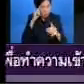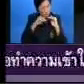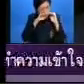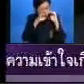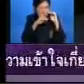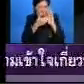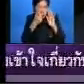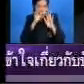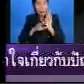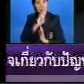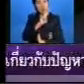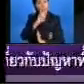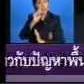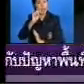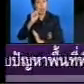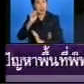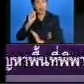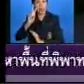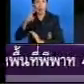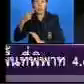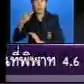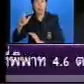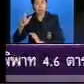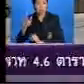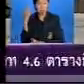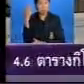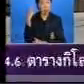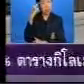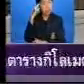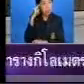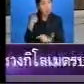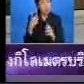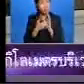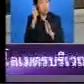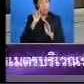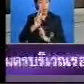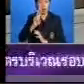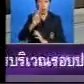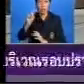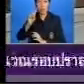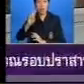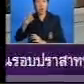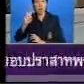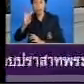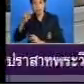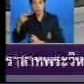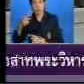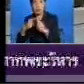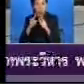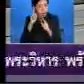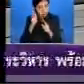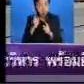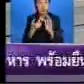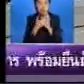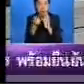าณ 230,000 ล้านบาทนะครับจากเดิมว่าจะพลาดเป้าถึง 280,000 ล้านบาทเนื่องจากเศรษฐกิจนั้นไม่ได้ชะลอตัวลงมากเหมือนที่คาดการไว้ก่อนหน้